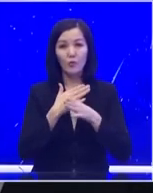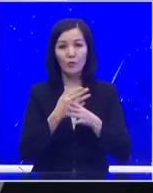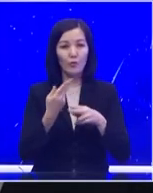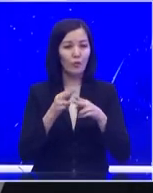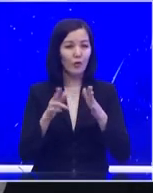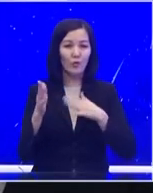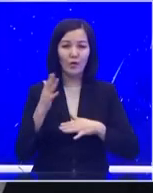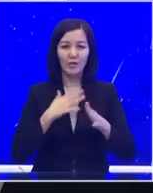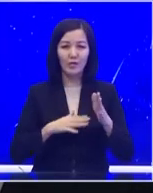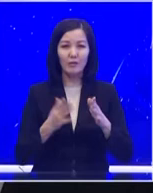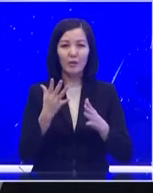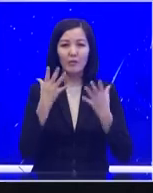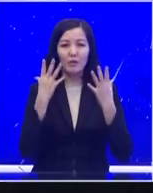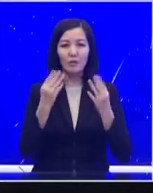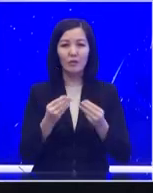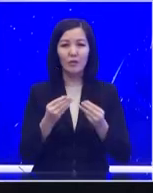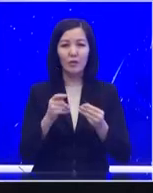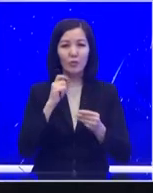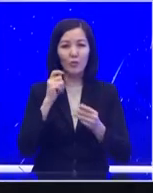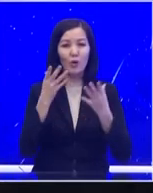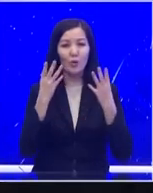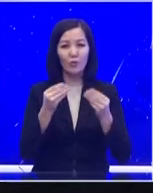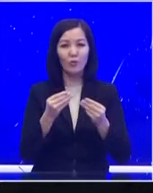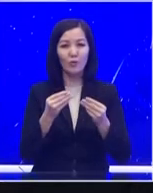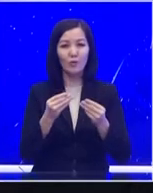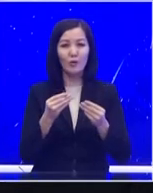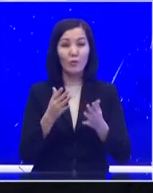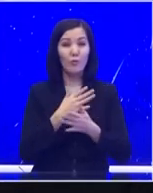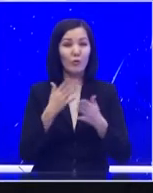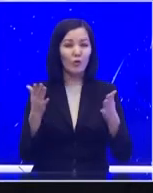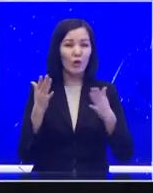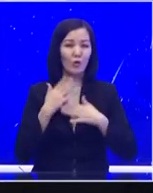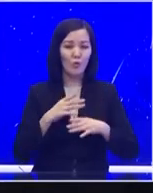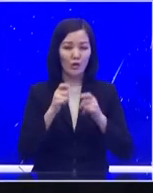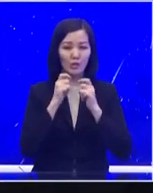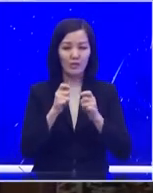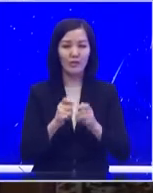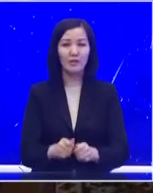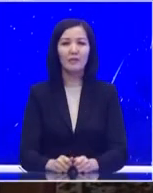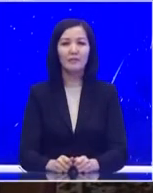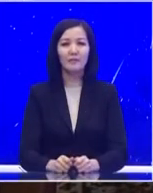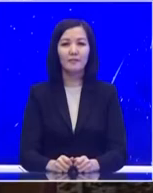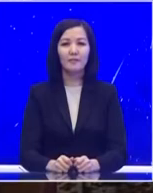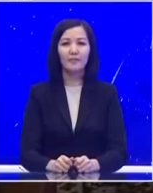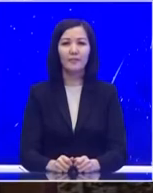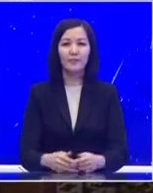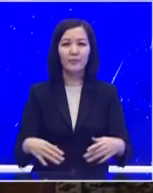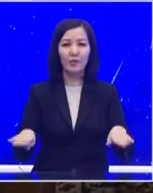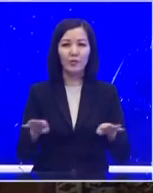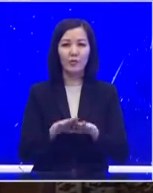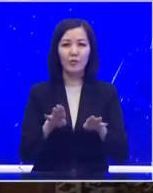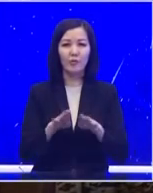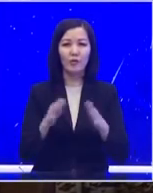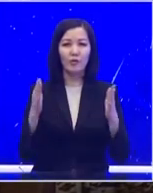қуаныштымын. Себебі 5 күннен кейін туған күнім. Мұның өзі мен үшін үлкен сыйлық. Көріп тұрғандарыңыздай, бұл үйде